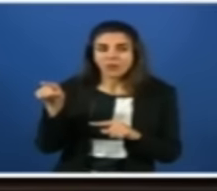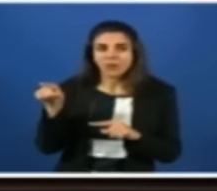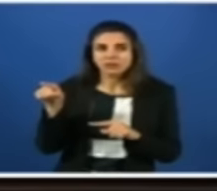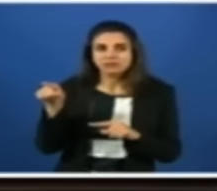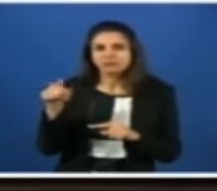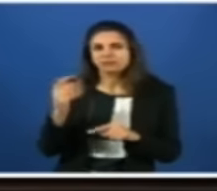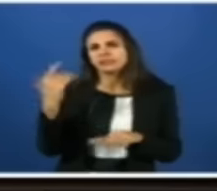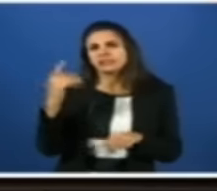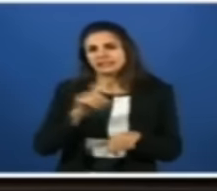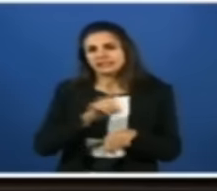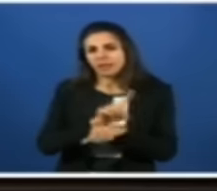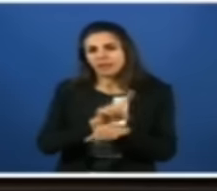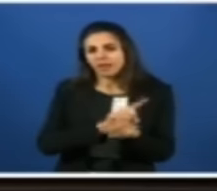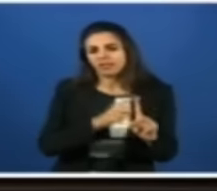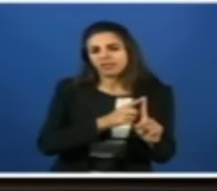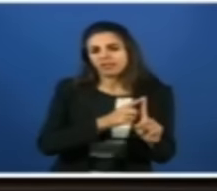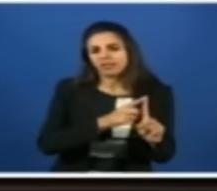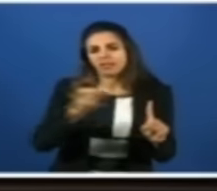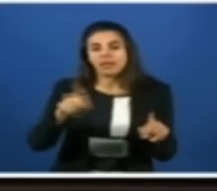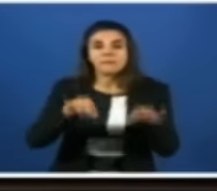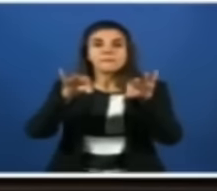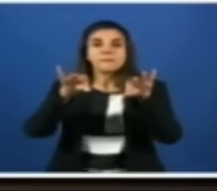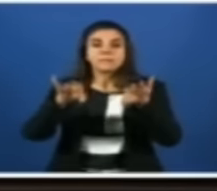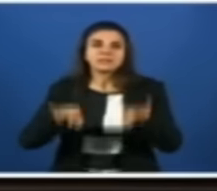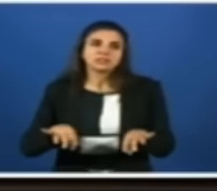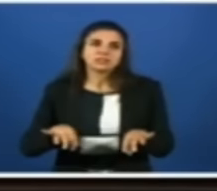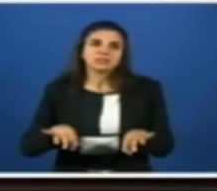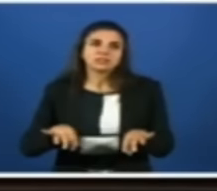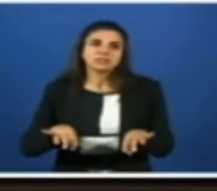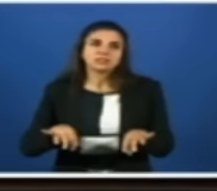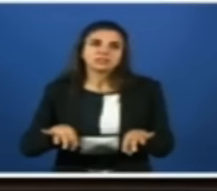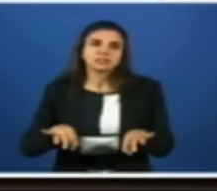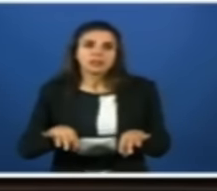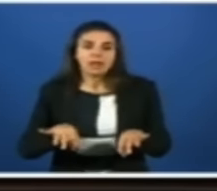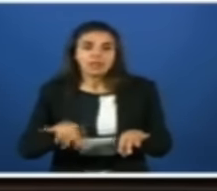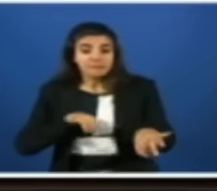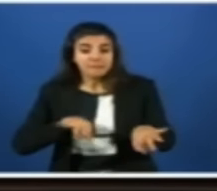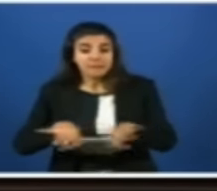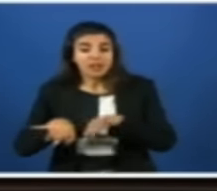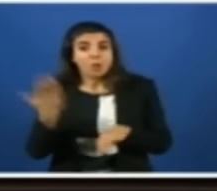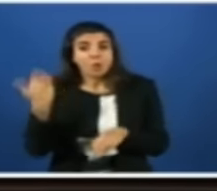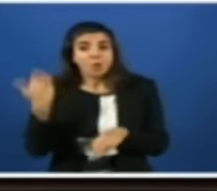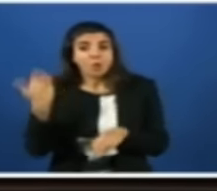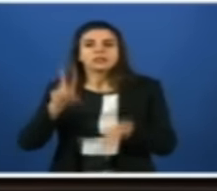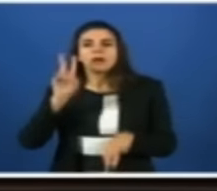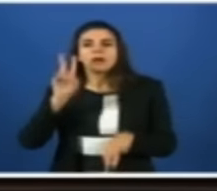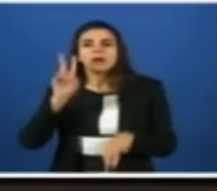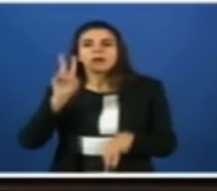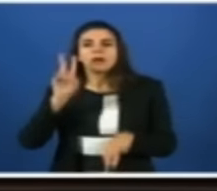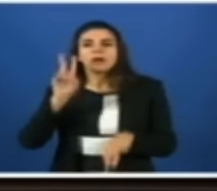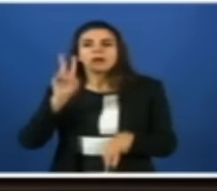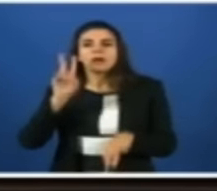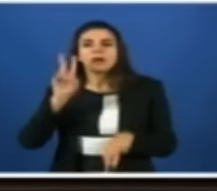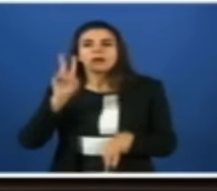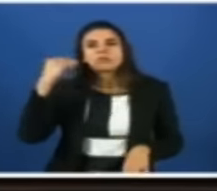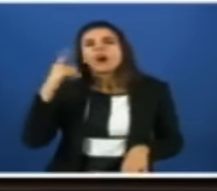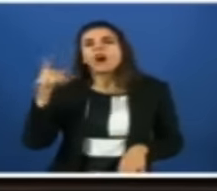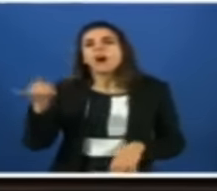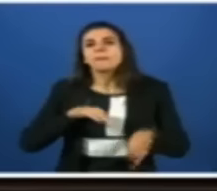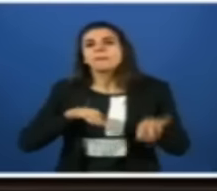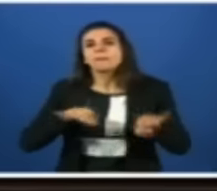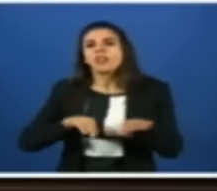o zamandan ta başlamışlar tezgah kurmaya. Ama